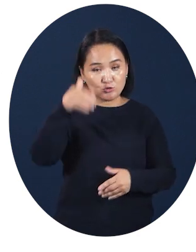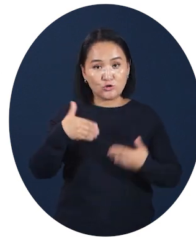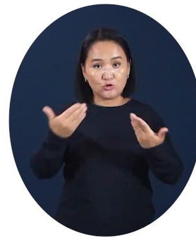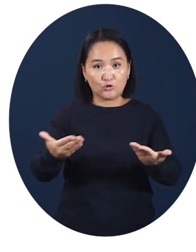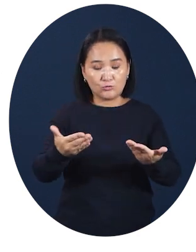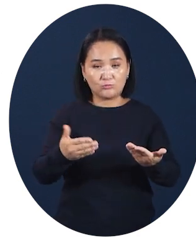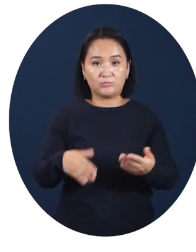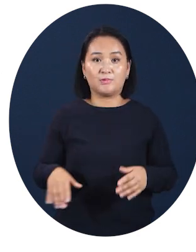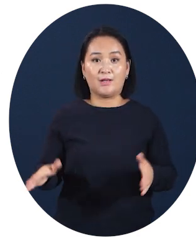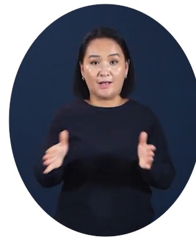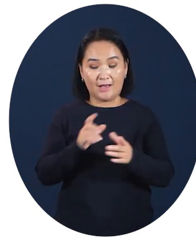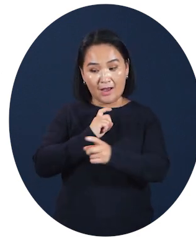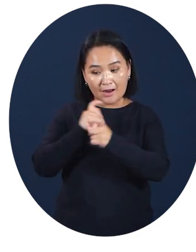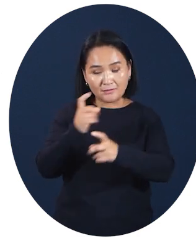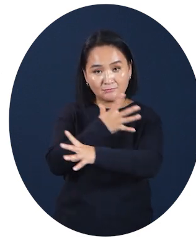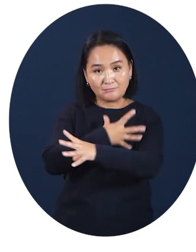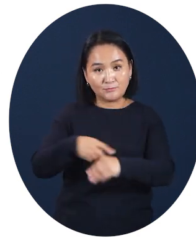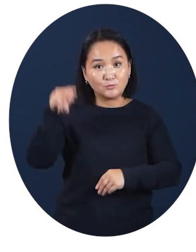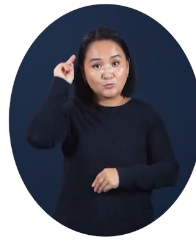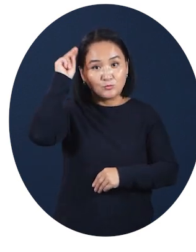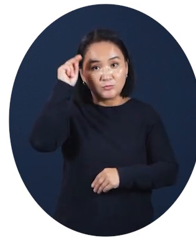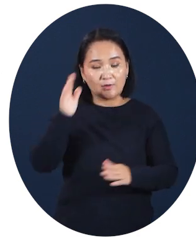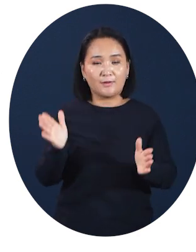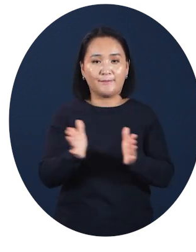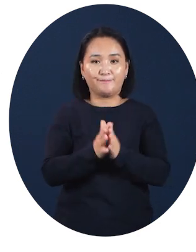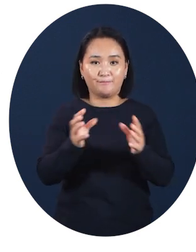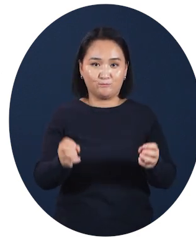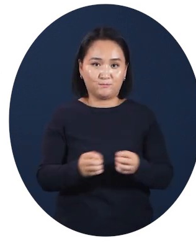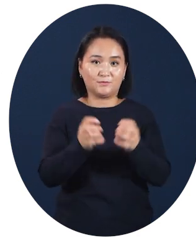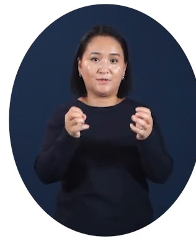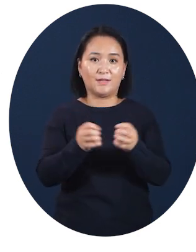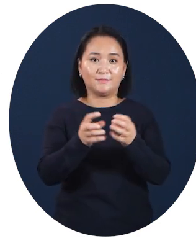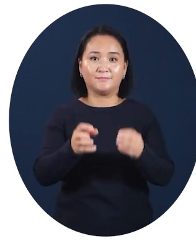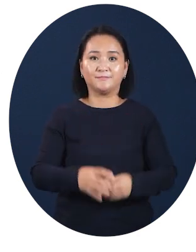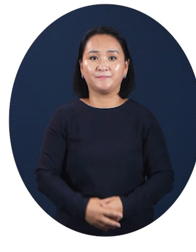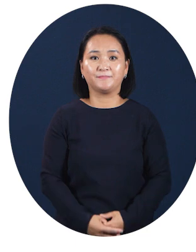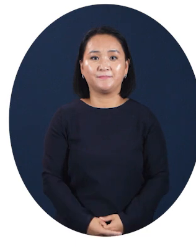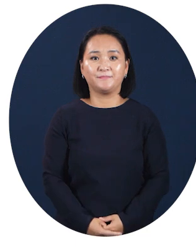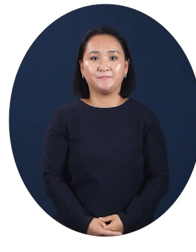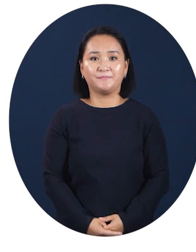боловсрал олгох төсөл. Харилцан сурыг хамтдаа бүтээе.